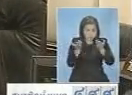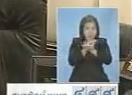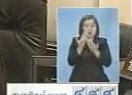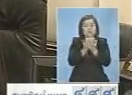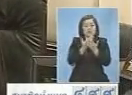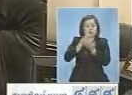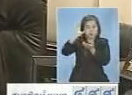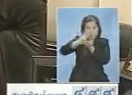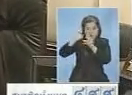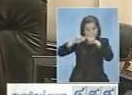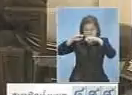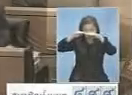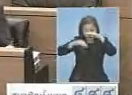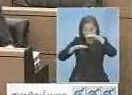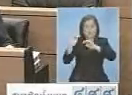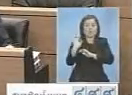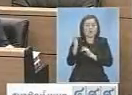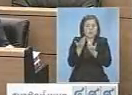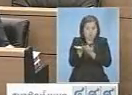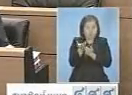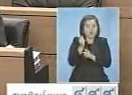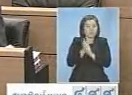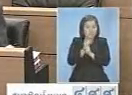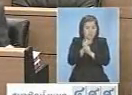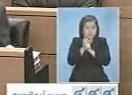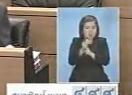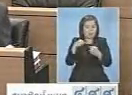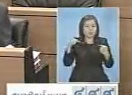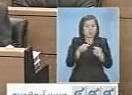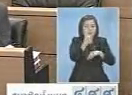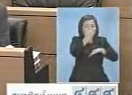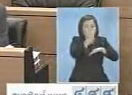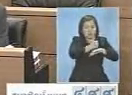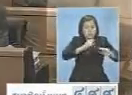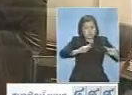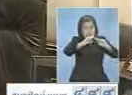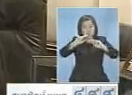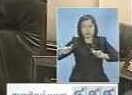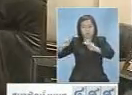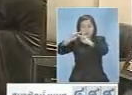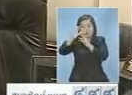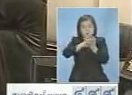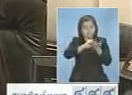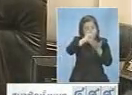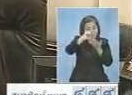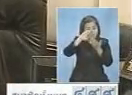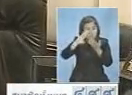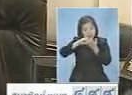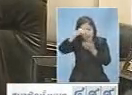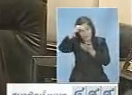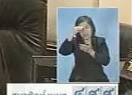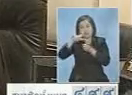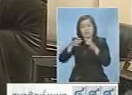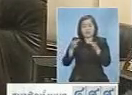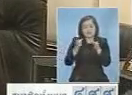ยครับวันนี้ตัวเลขมีขอไว้นะครับทุกกระทรวงทบวงกรมทุกสถาบันการศึกษาหน่วยงานวิจัยต่